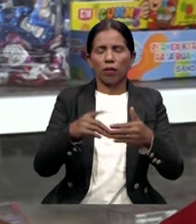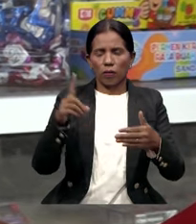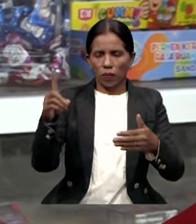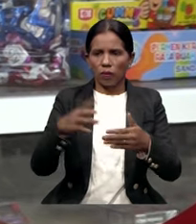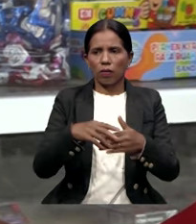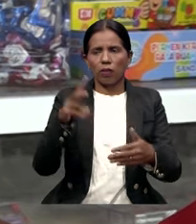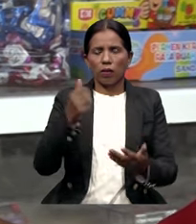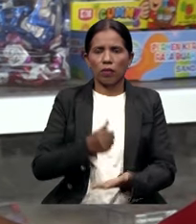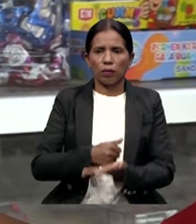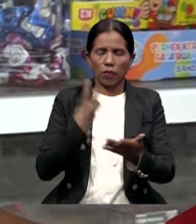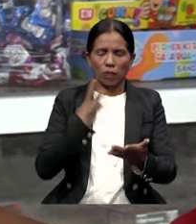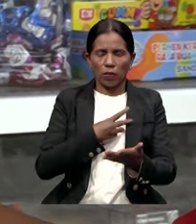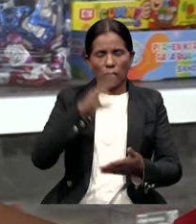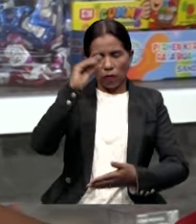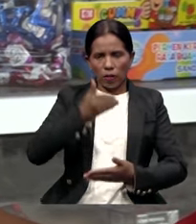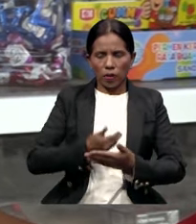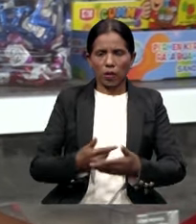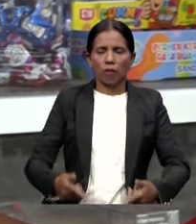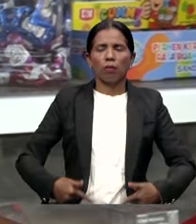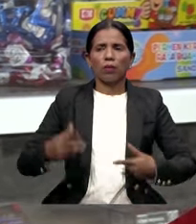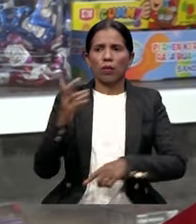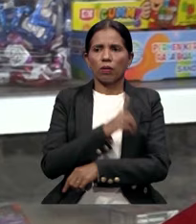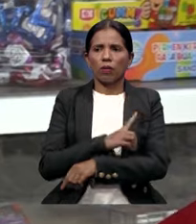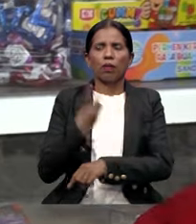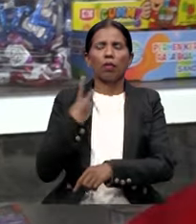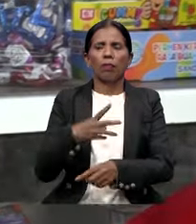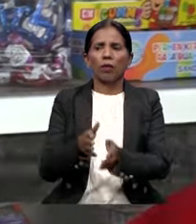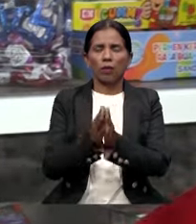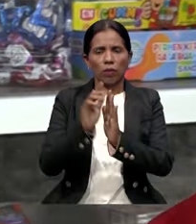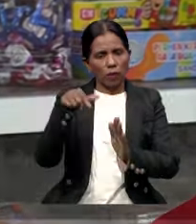hori atende amni uang sirni morus lor lorone amni ida ne me ami hakarak kusuba gubernur sir ting tau mat.